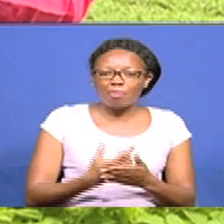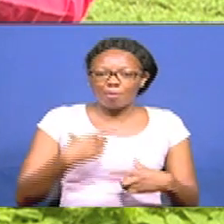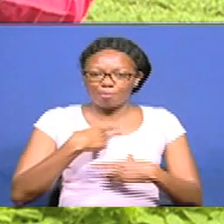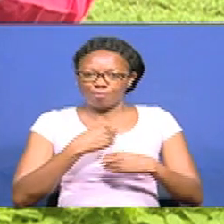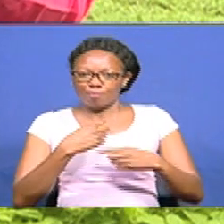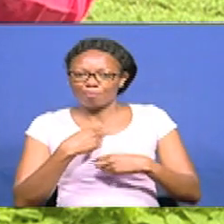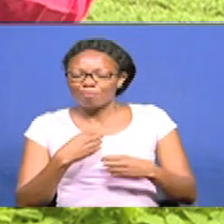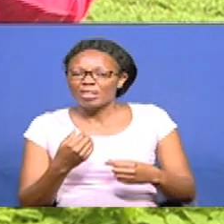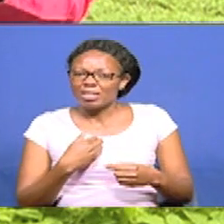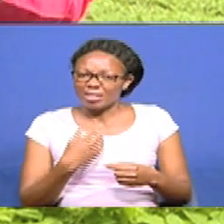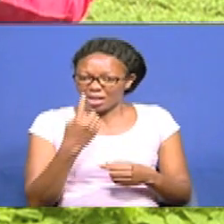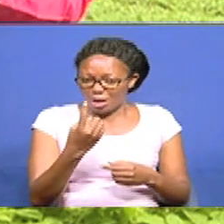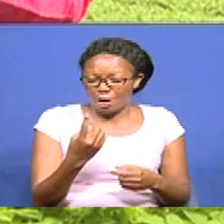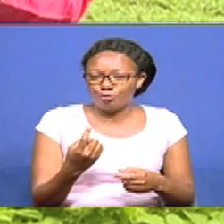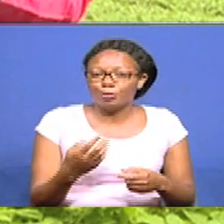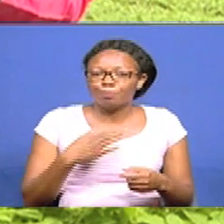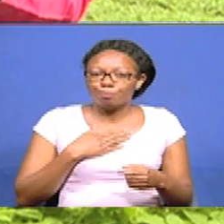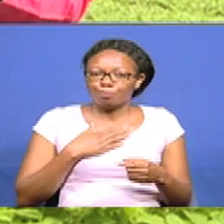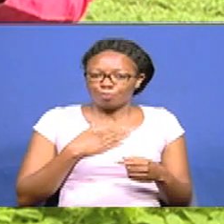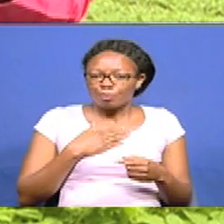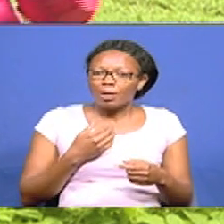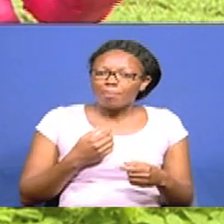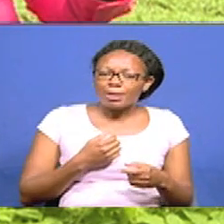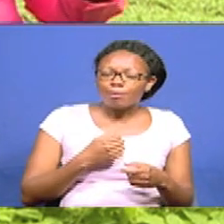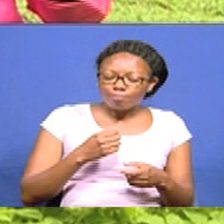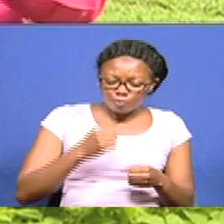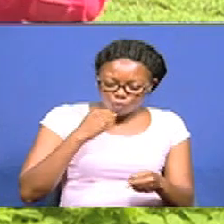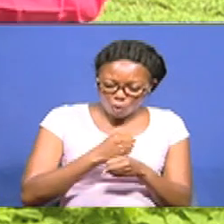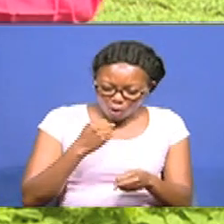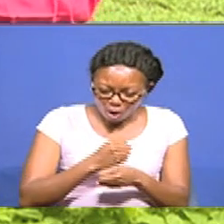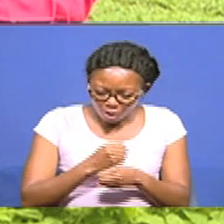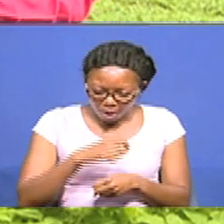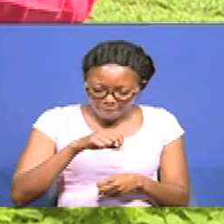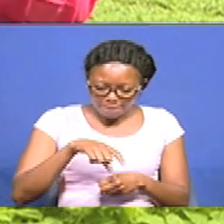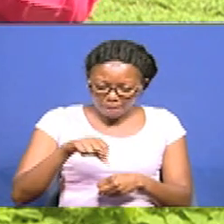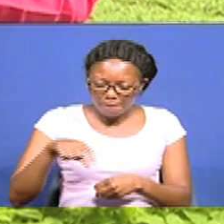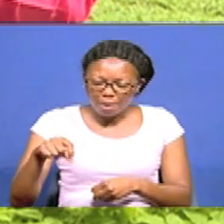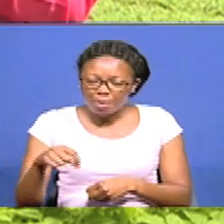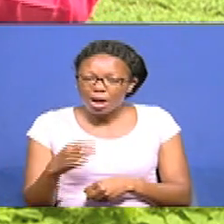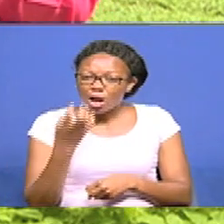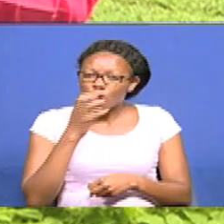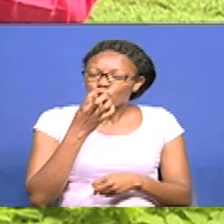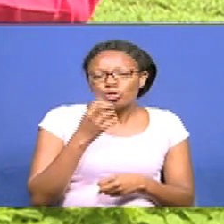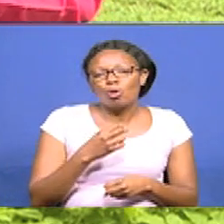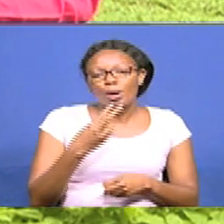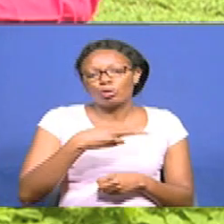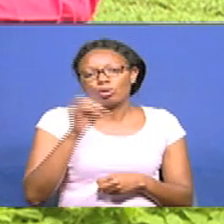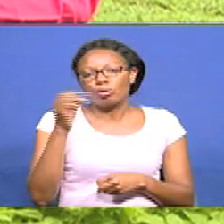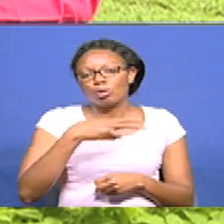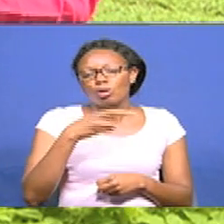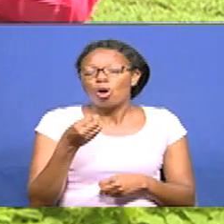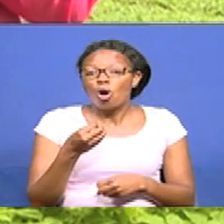kuna, kwa vile hata mimi nimefanya production ya nyanya, ya hoho, challenge ile kubwa